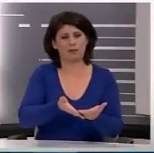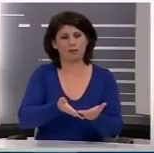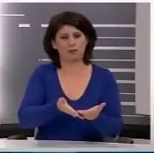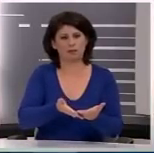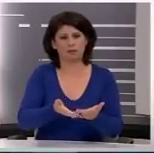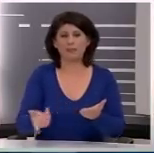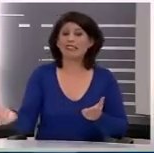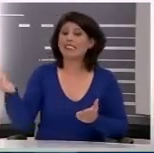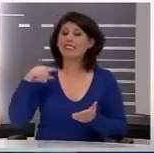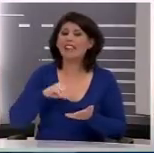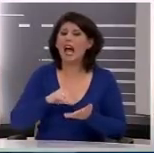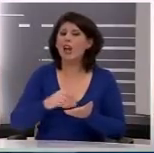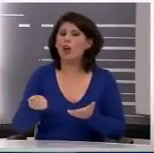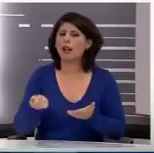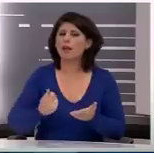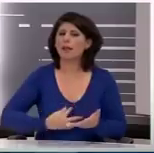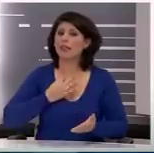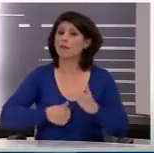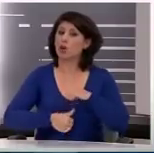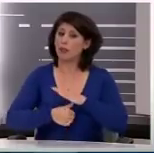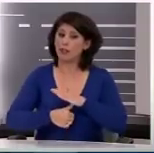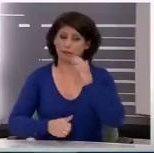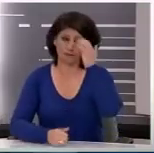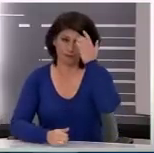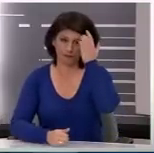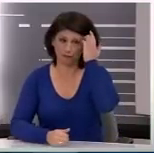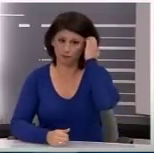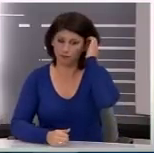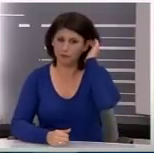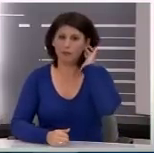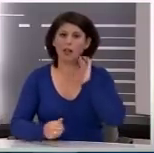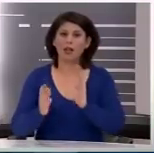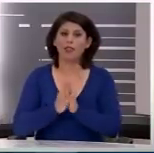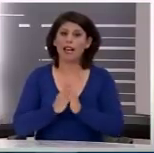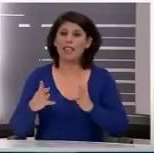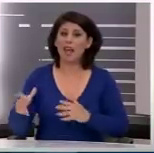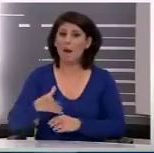Τι άλλο κάναμε, κύριε Πρόεδρε. Στις 19 Μαΐου